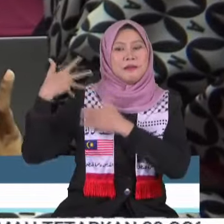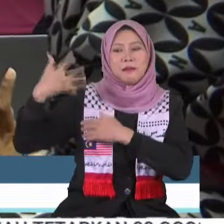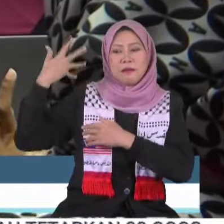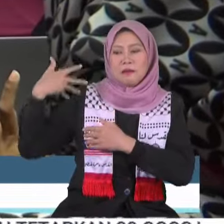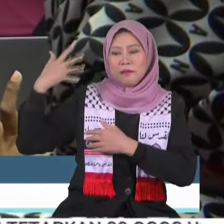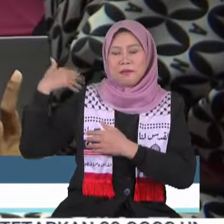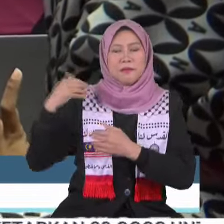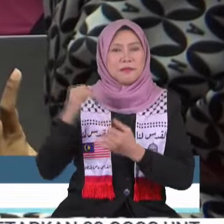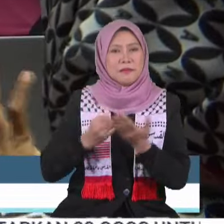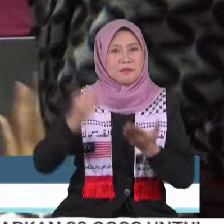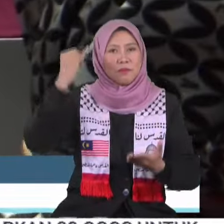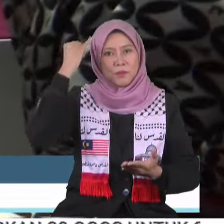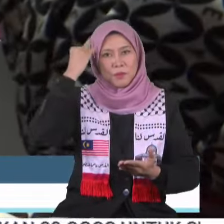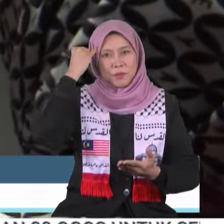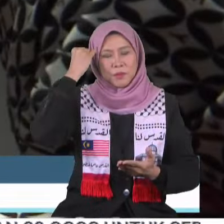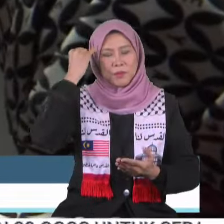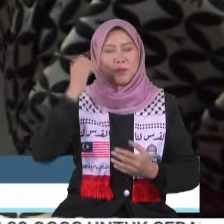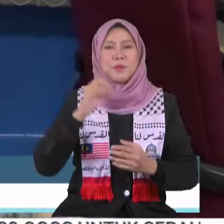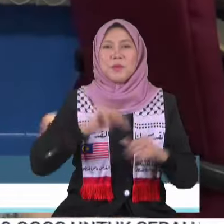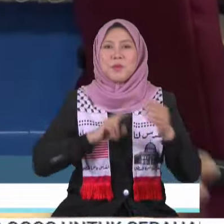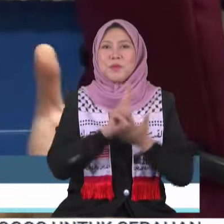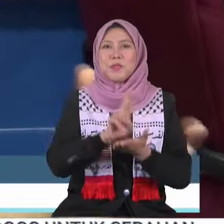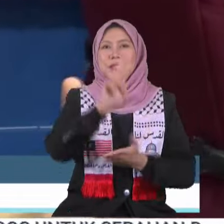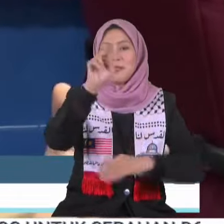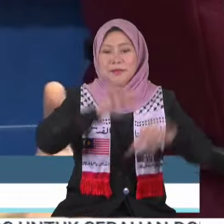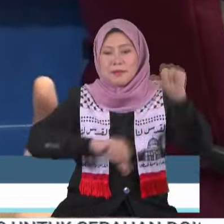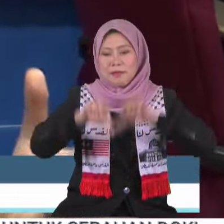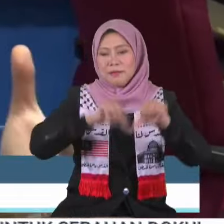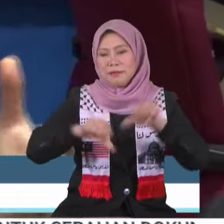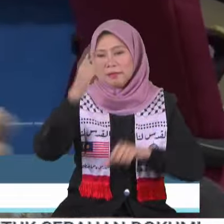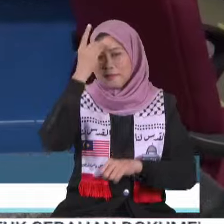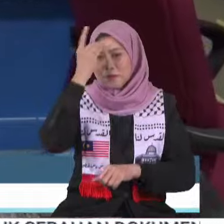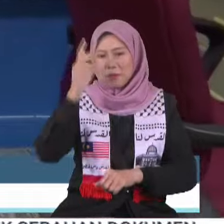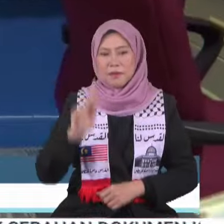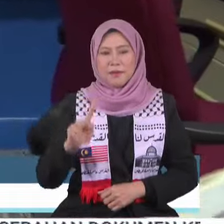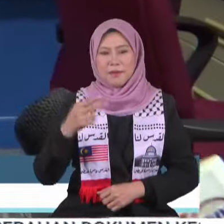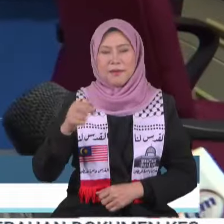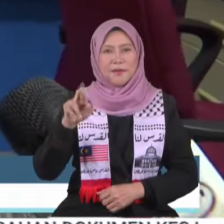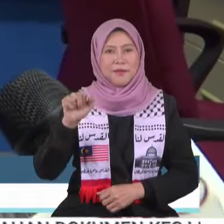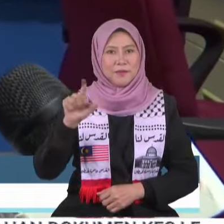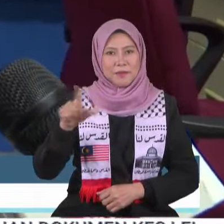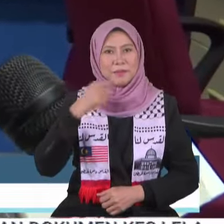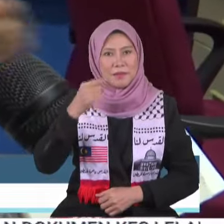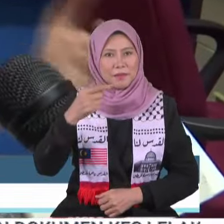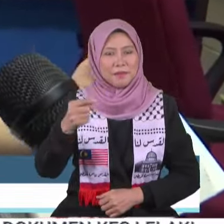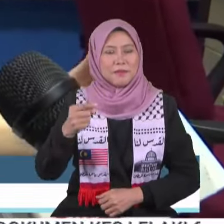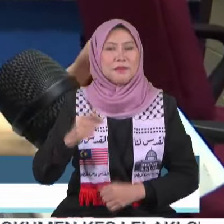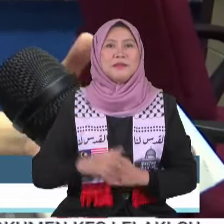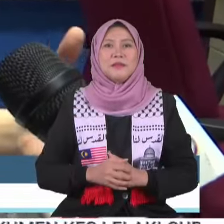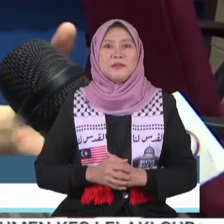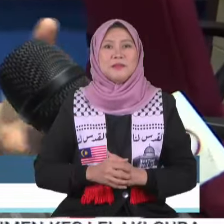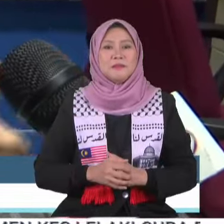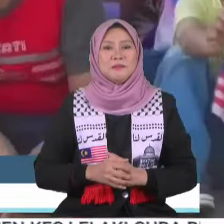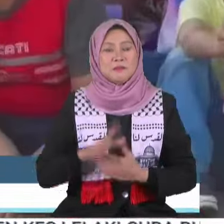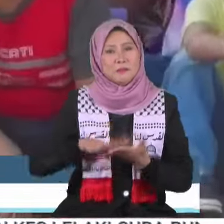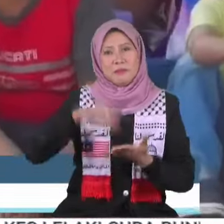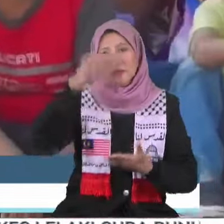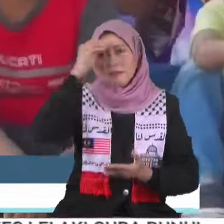ilmu kemanusiaan Universiti Sains Malaysia, Dr. Muhammad Khairul Anwar berkata, pentingnya pembelajaran